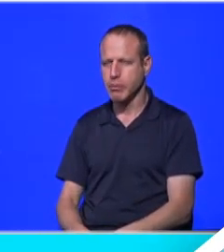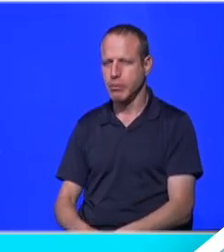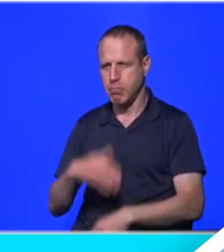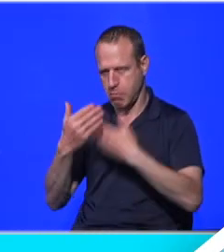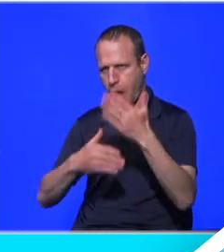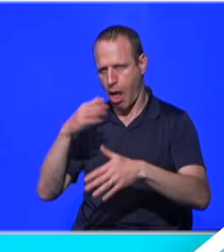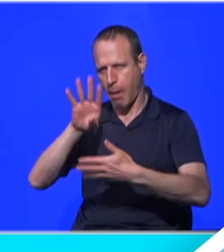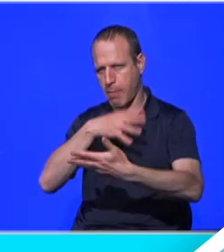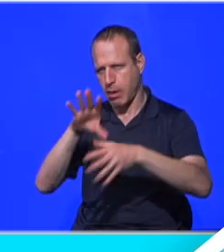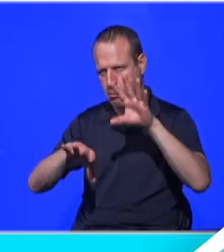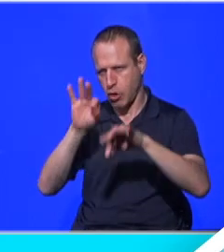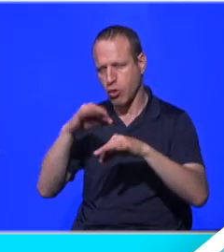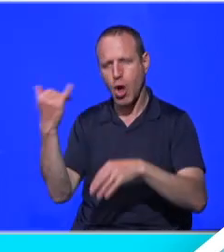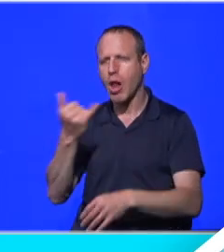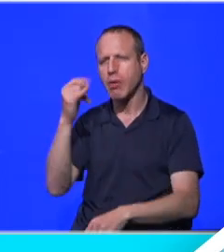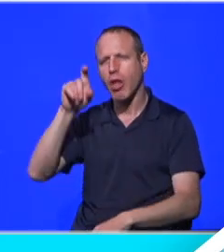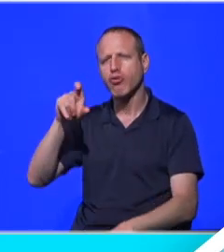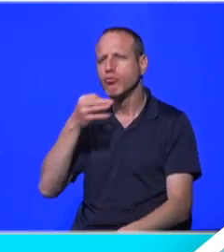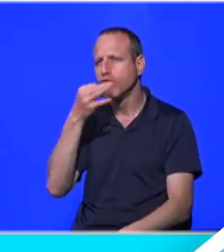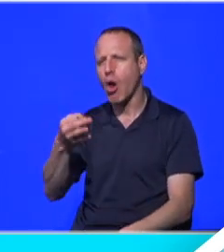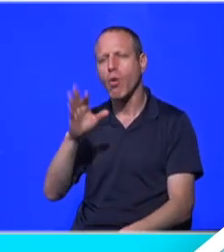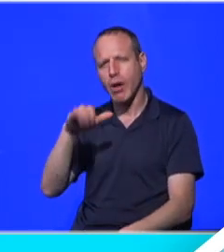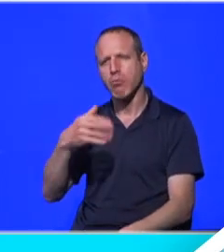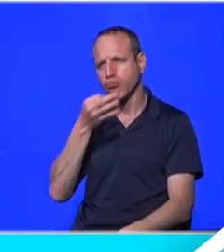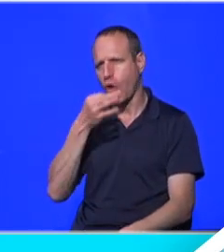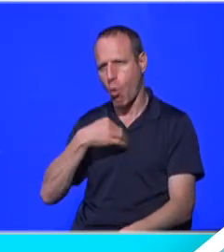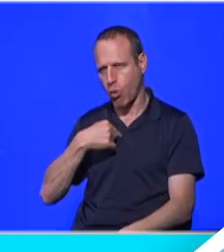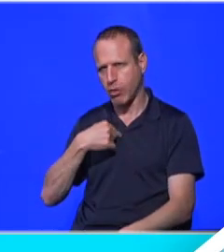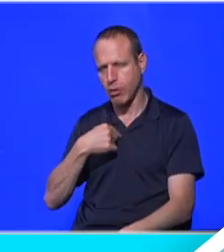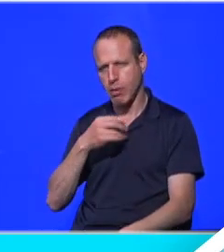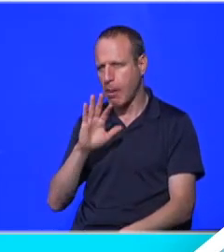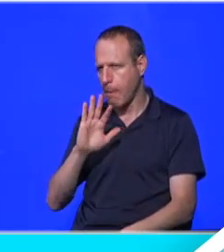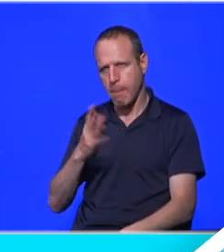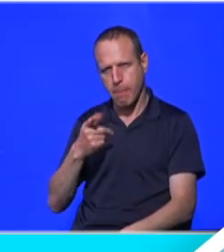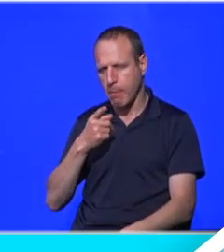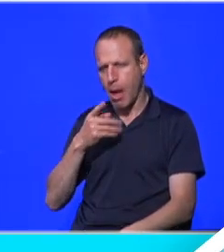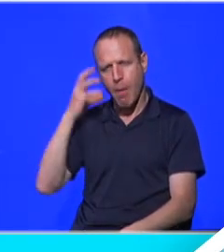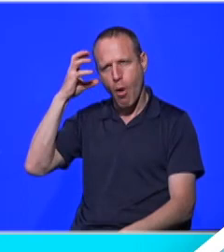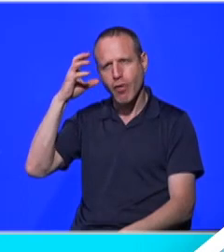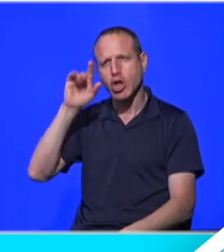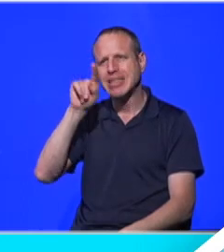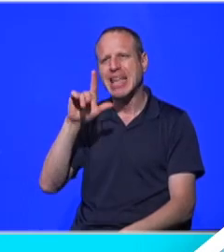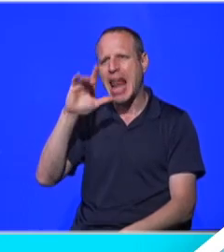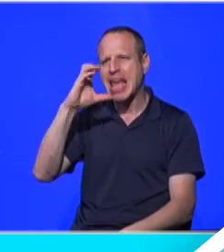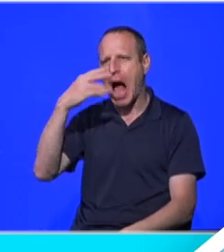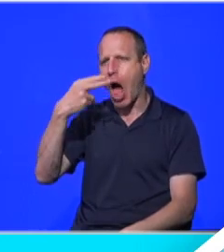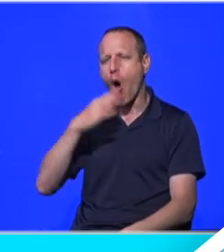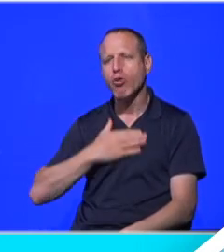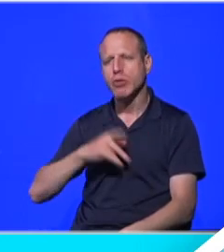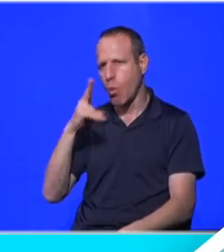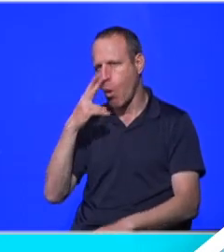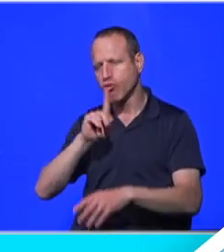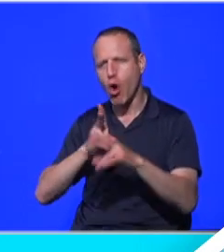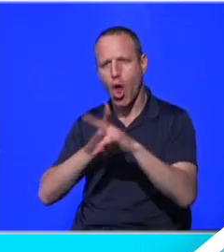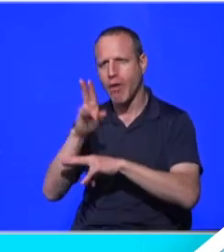במהלך המערכת הבחירות, כל הזמן אנשים שאלו, ושאלו גם אותי, מה פרופסור זליכה רוצה? הוא רואה שהוא לא עובר את